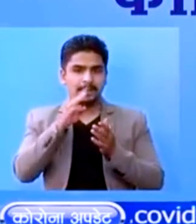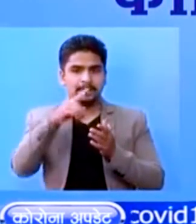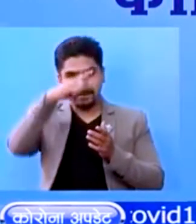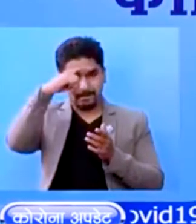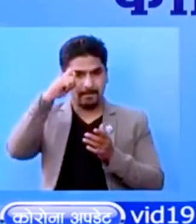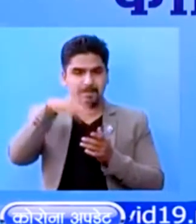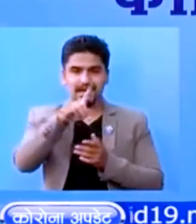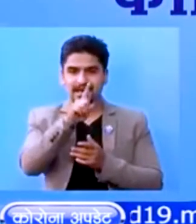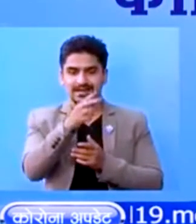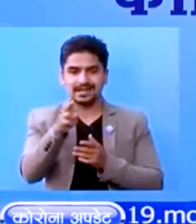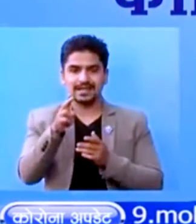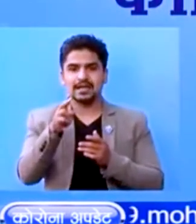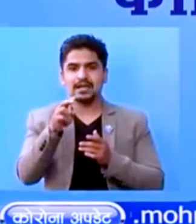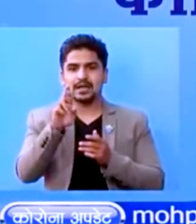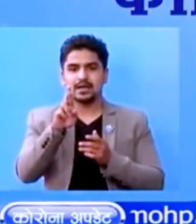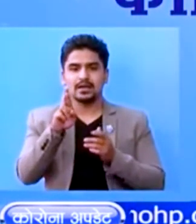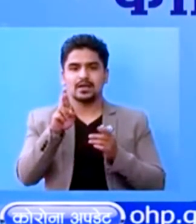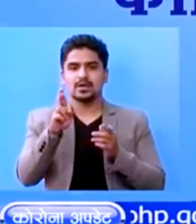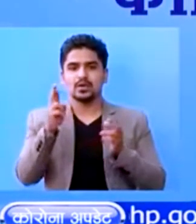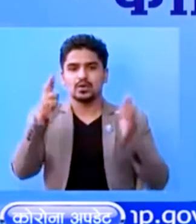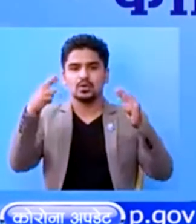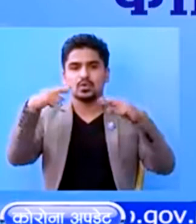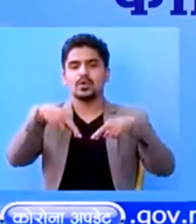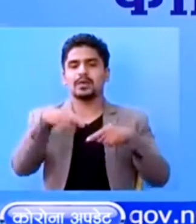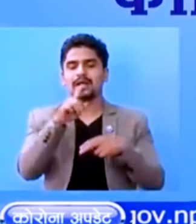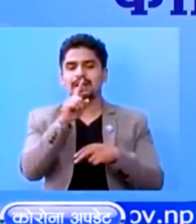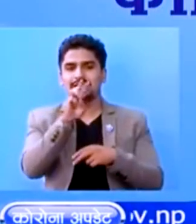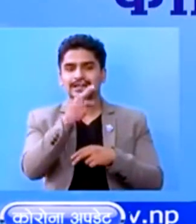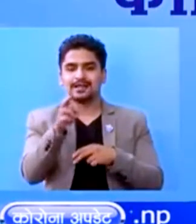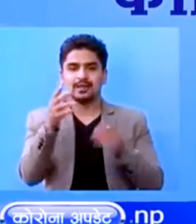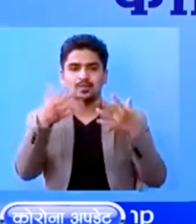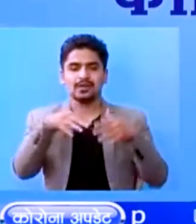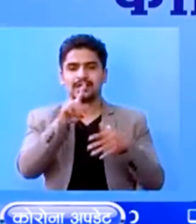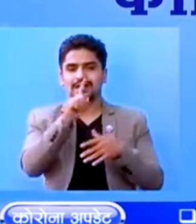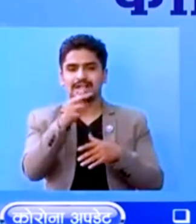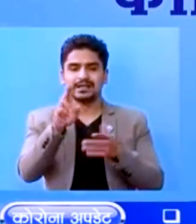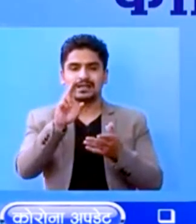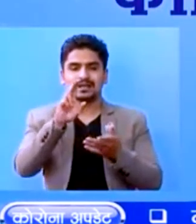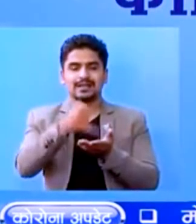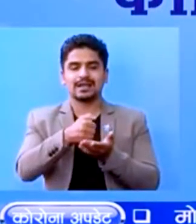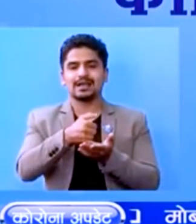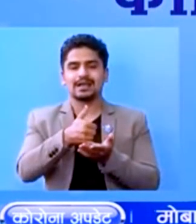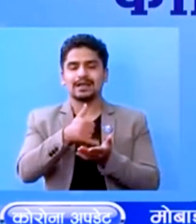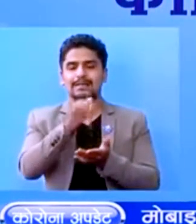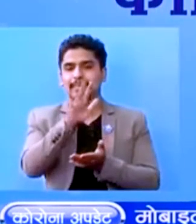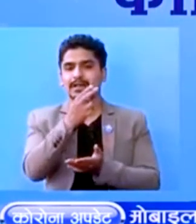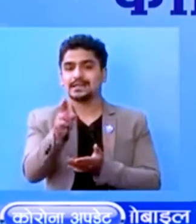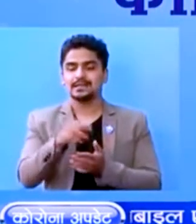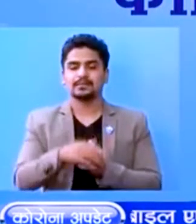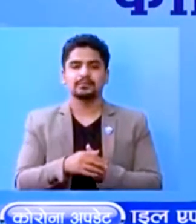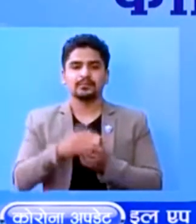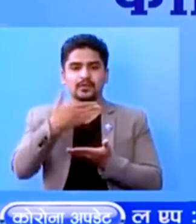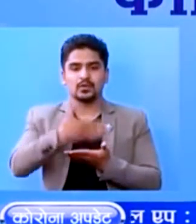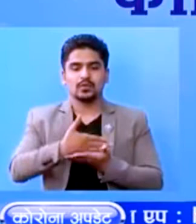बाँकेका एकजना, रोल्पाका तीनजना, बर्दियाका एकजना र दाङका पाँचजना हुनुहुन्छ।